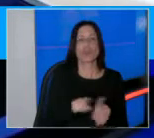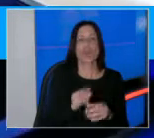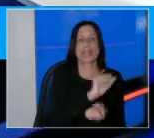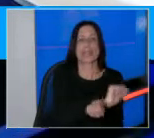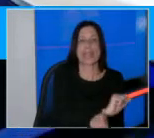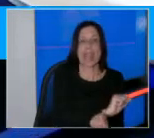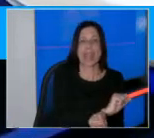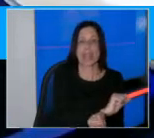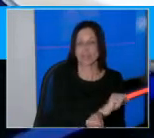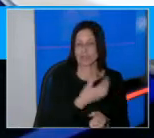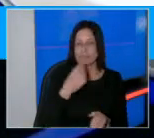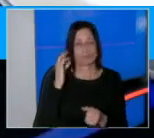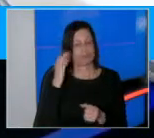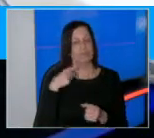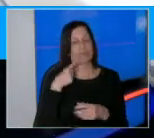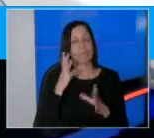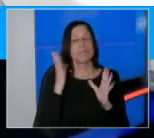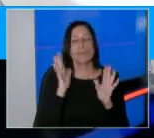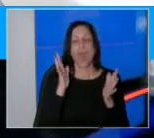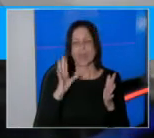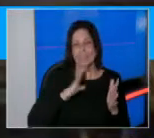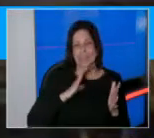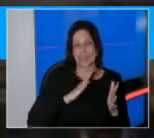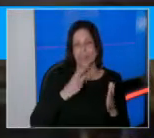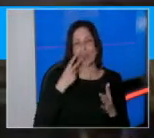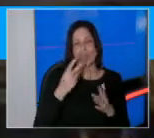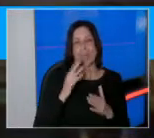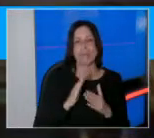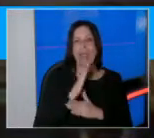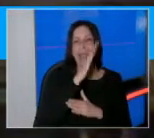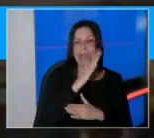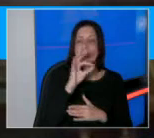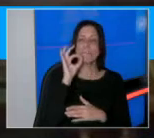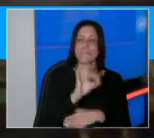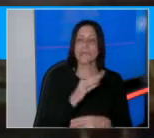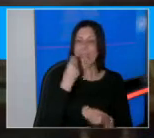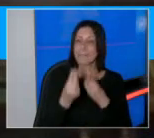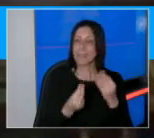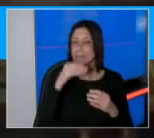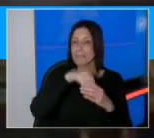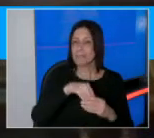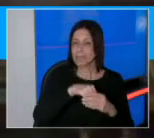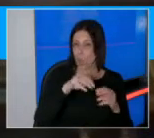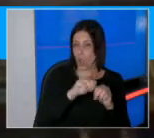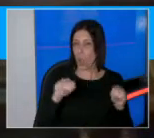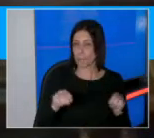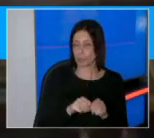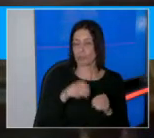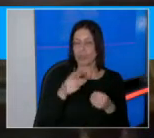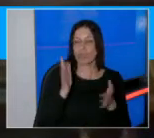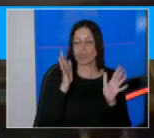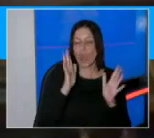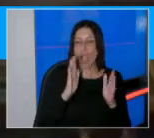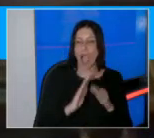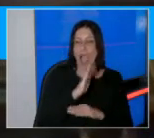בשביל... זה מאוד מסוכן. אנחנו רואים גם עלייה בפגיעה המינית בתוך המשפחה, שאני לא צריכה לספר לך כמה זה מחריד, הזינוק